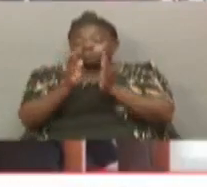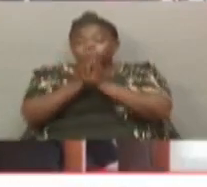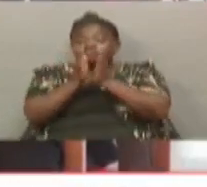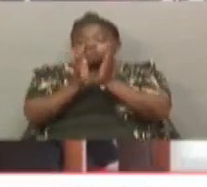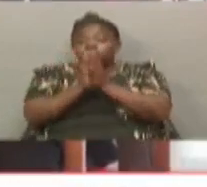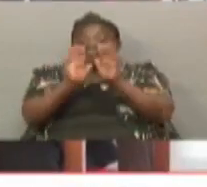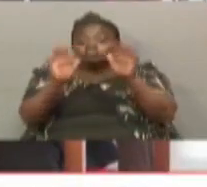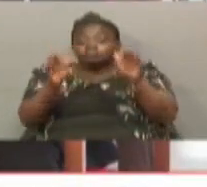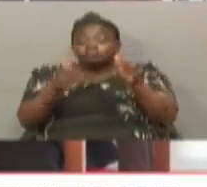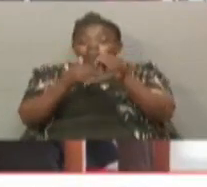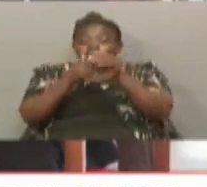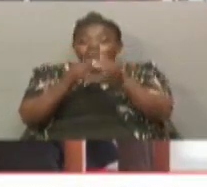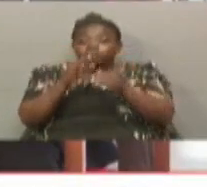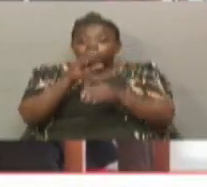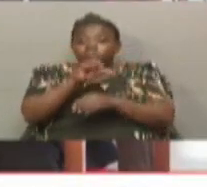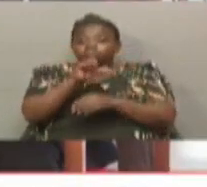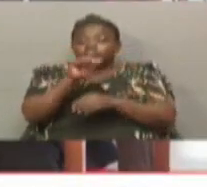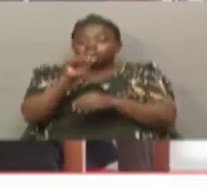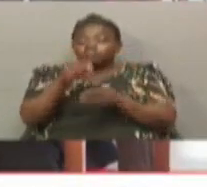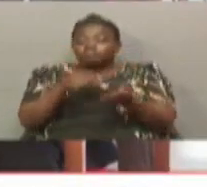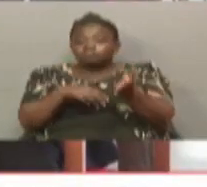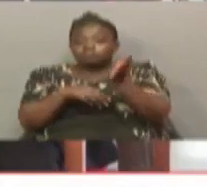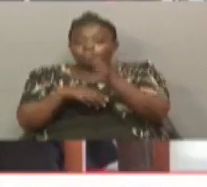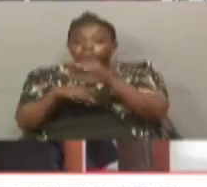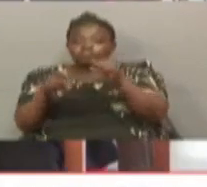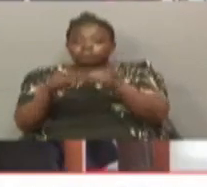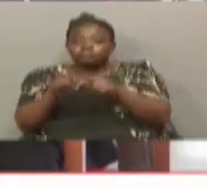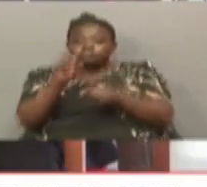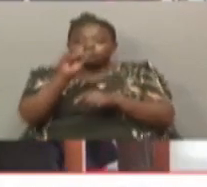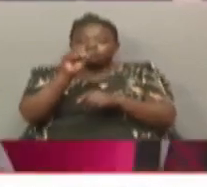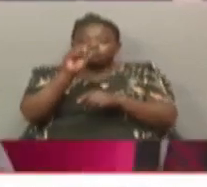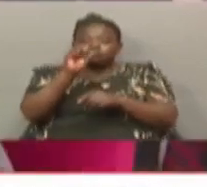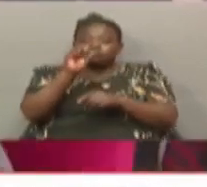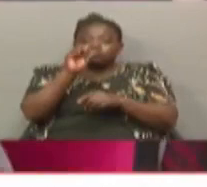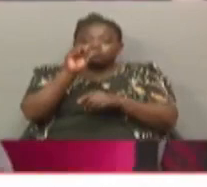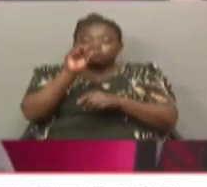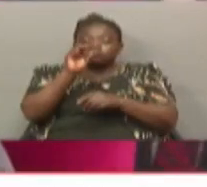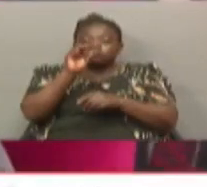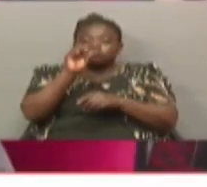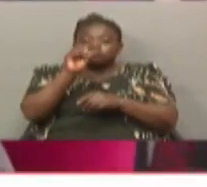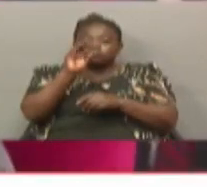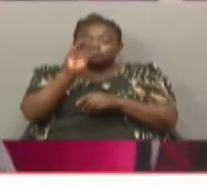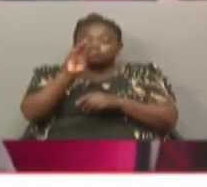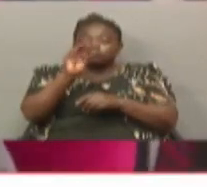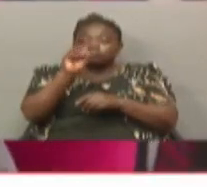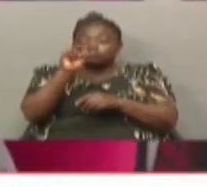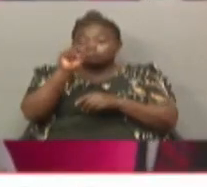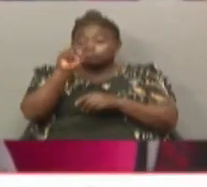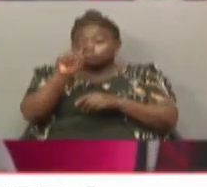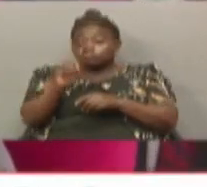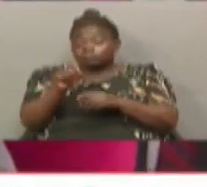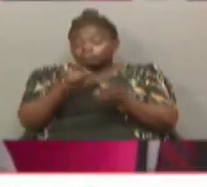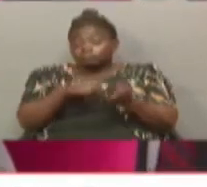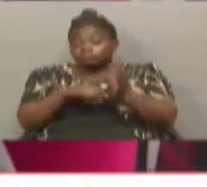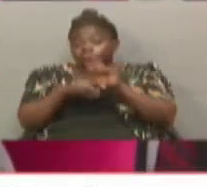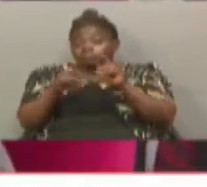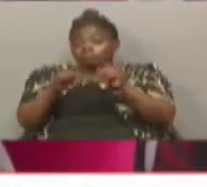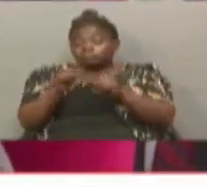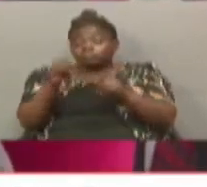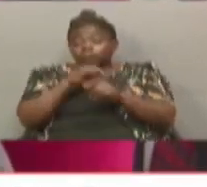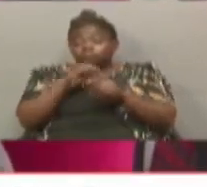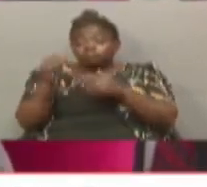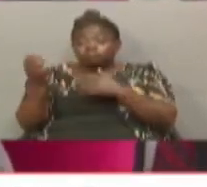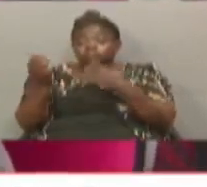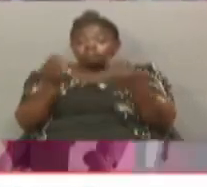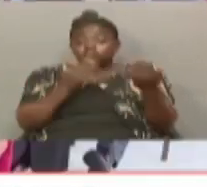obwennono gy'ewaddizibwa olwa gavumenti y'emitono Obote okubuggyawo agambye nti baava mu nsiko waliwo bannansiko abali bawakanya okuzza okulemeza